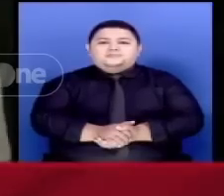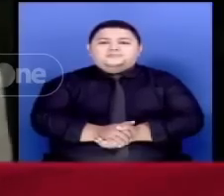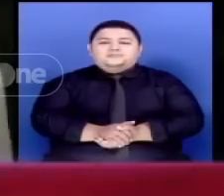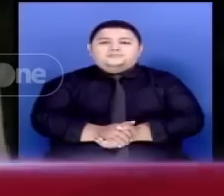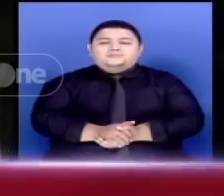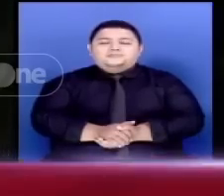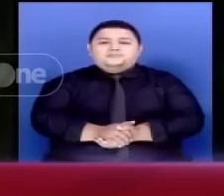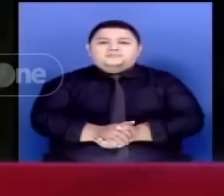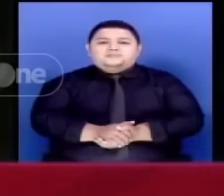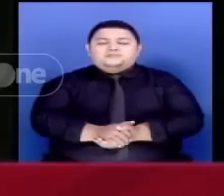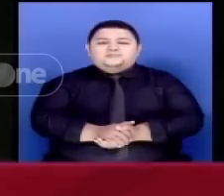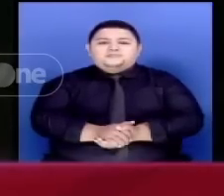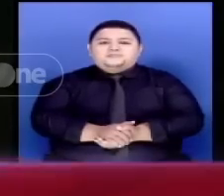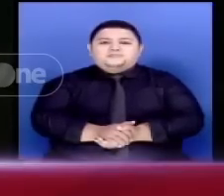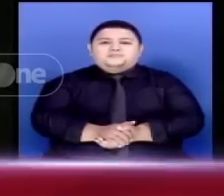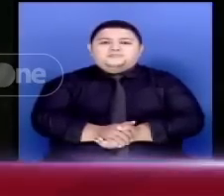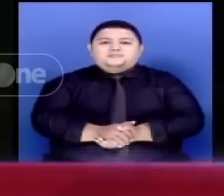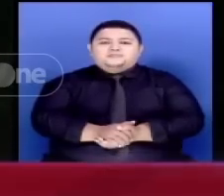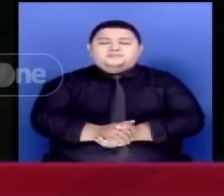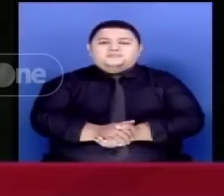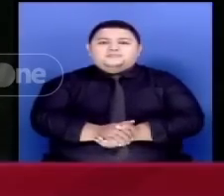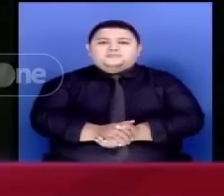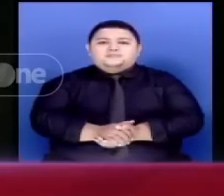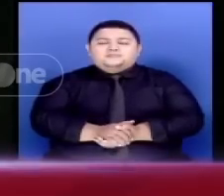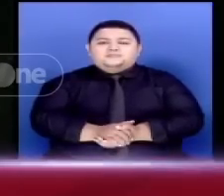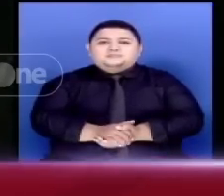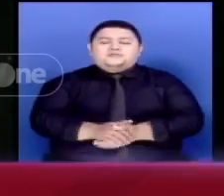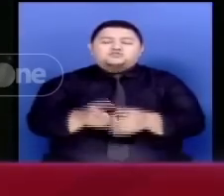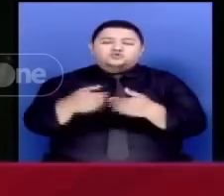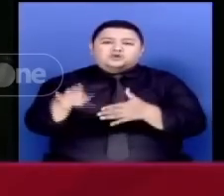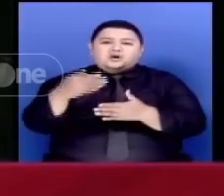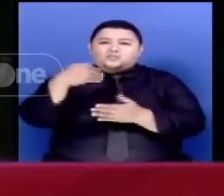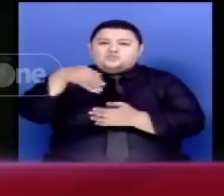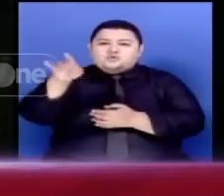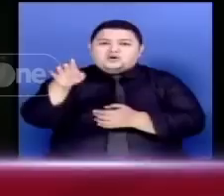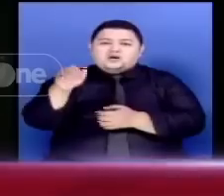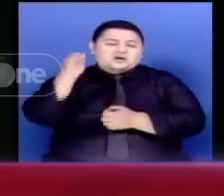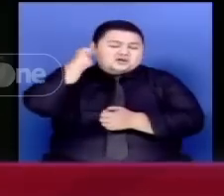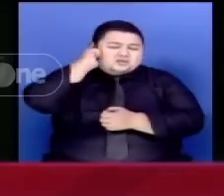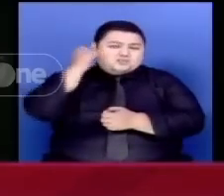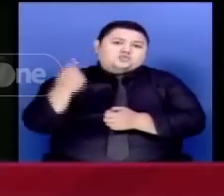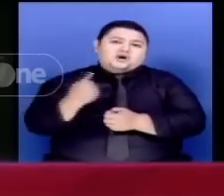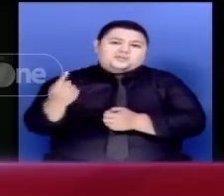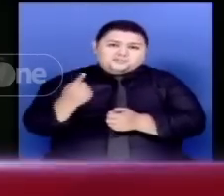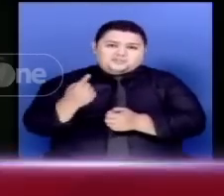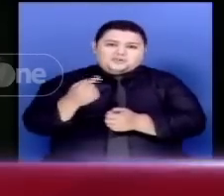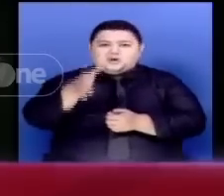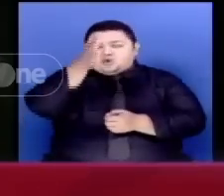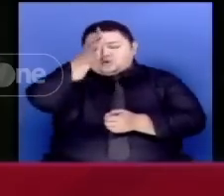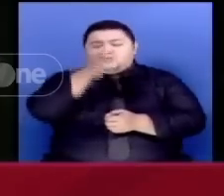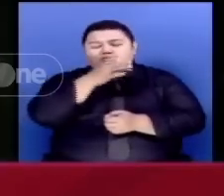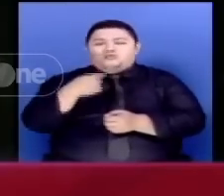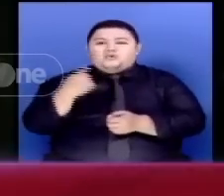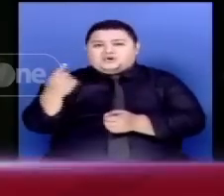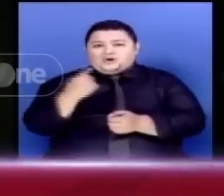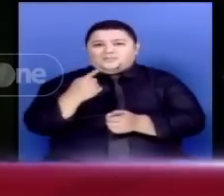Innalillahi wa inna ilaihi rajiun. Telah berpulang ibu kami, orang tua kami tercinta,